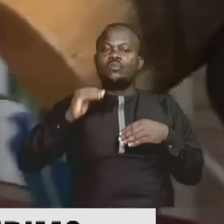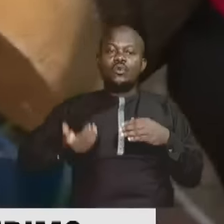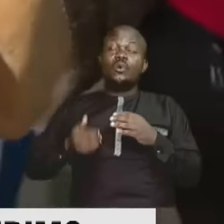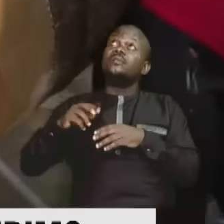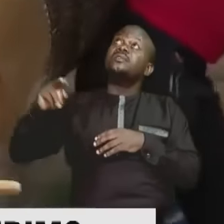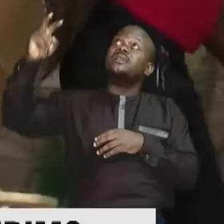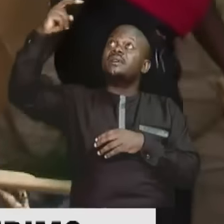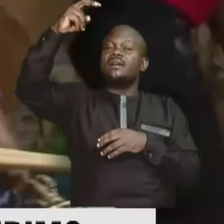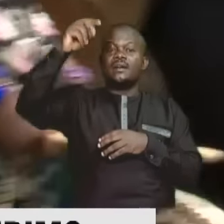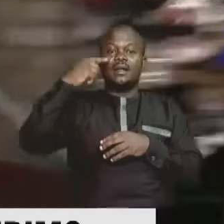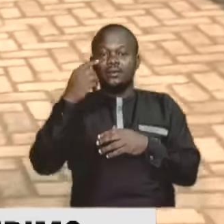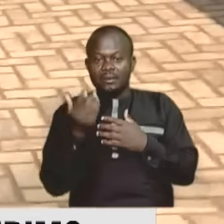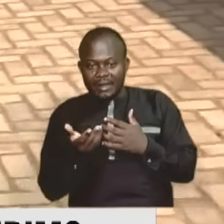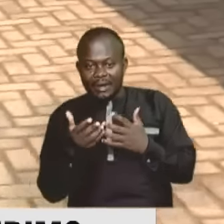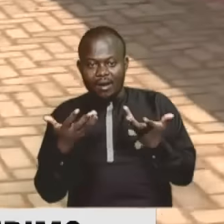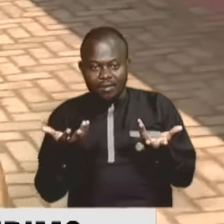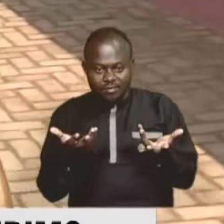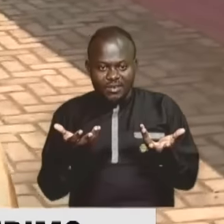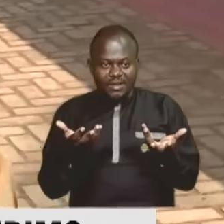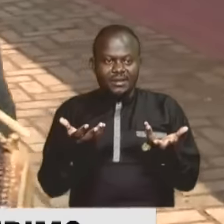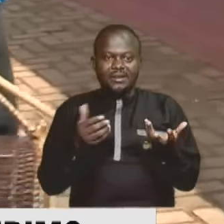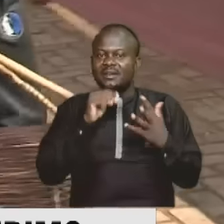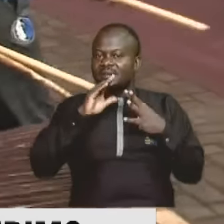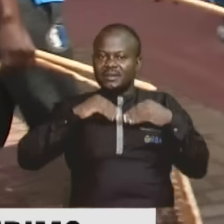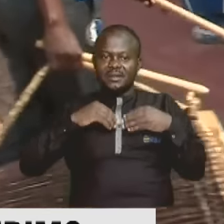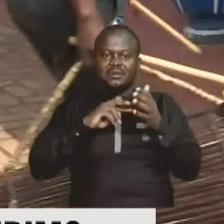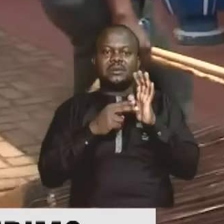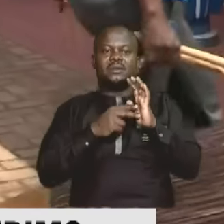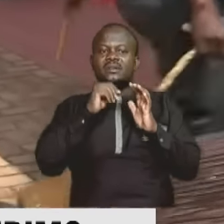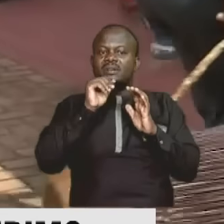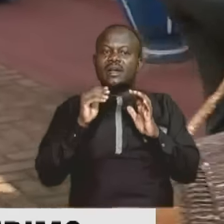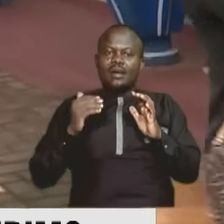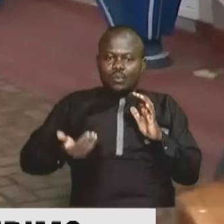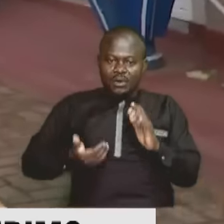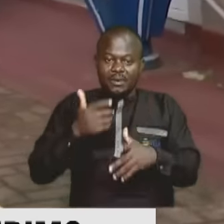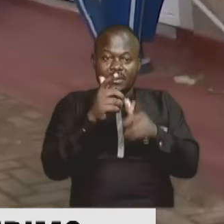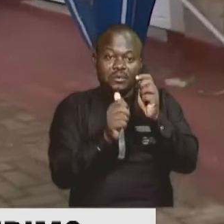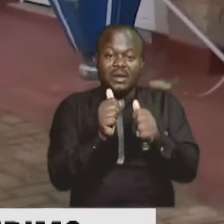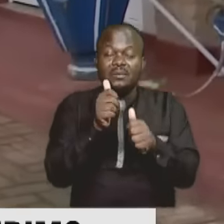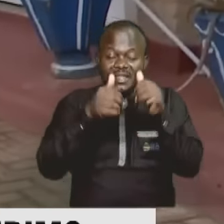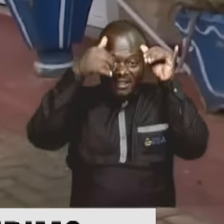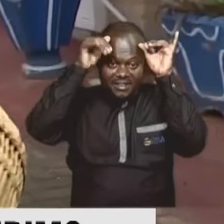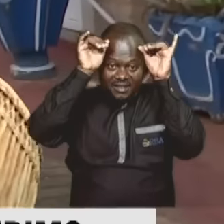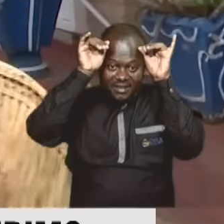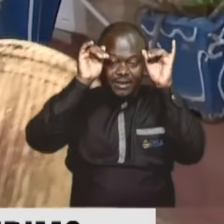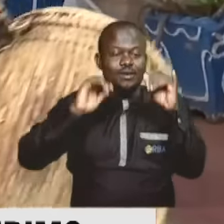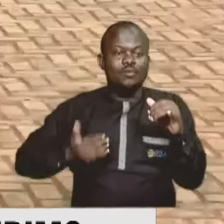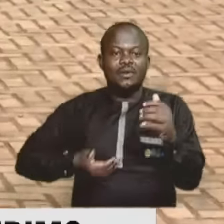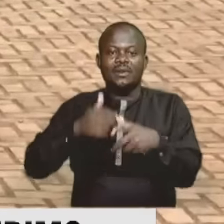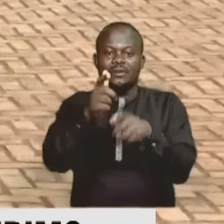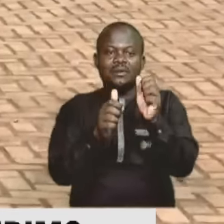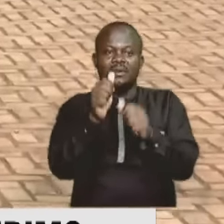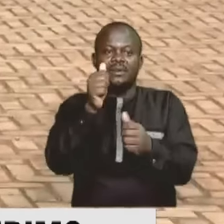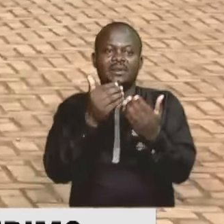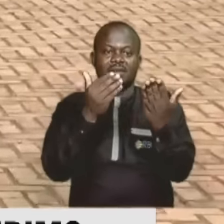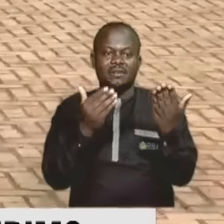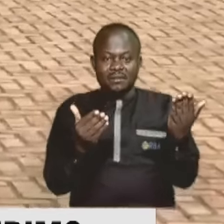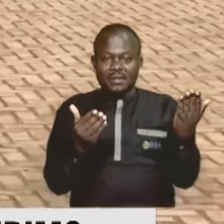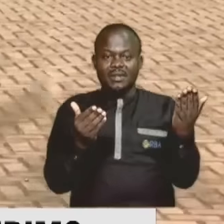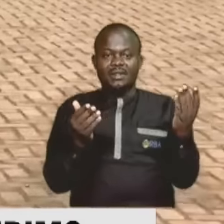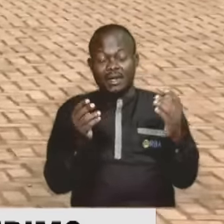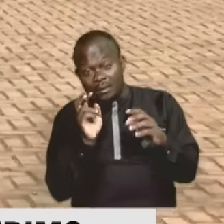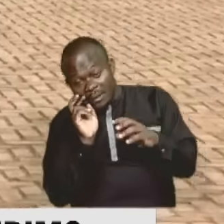inzu bamurunguruka bikaba igisebo kuko ngo nta mugore ukamye inka nuko ngo ntabwo yajya gutera irya bakamye imbere y'umushumba